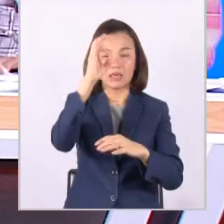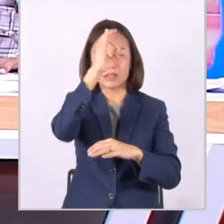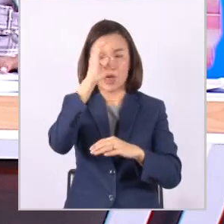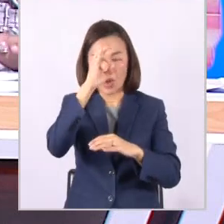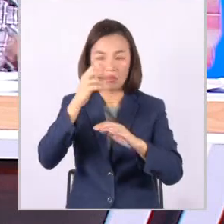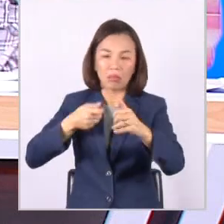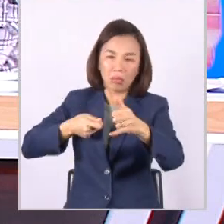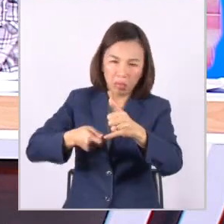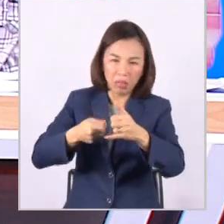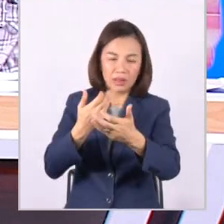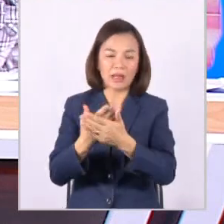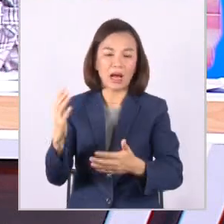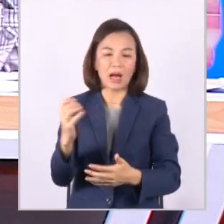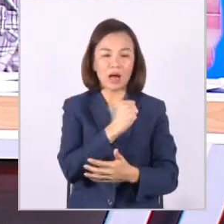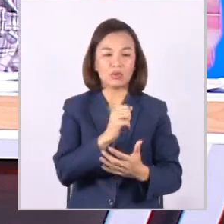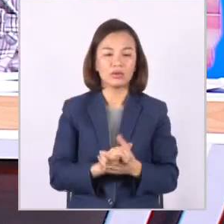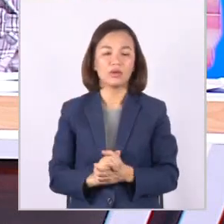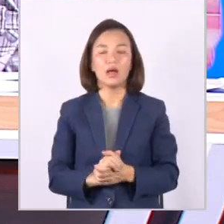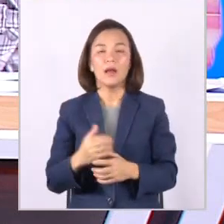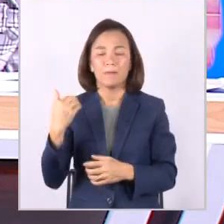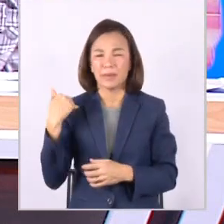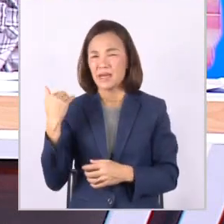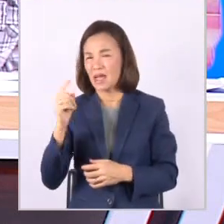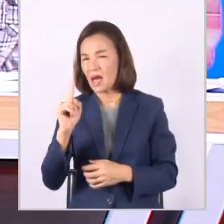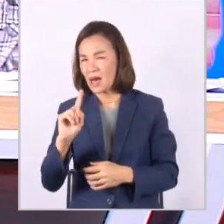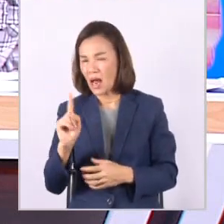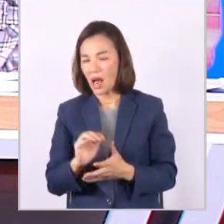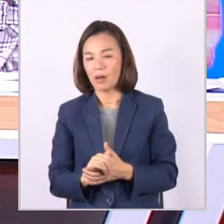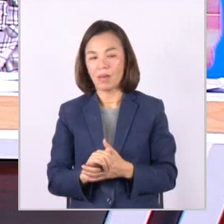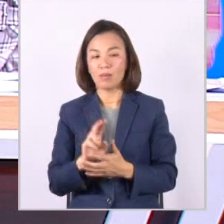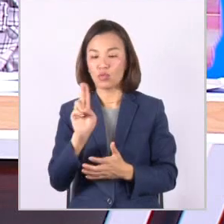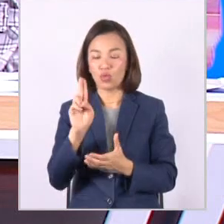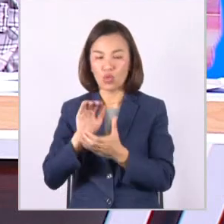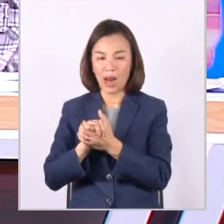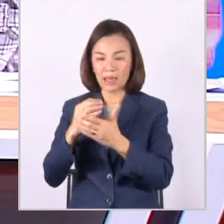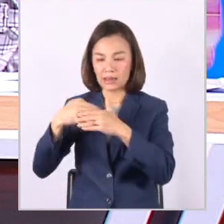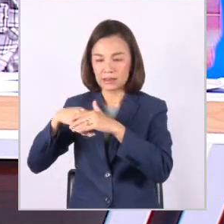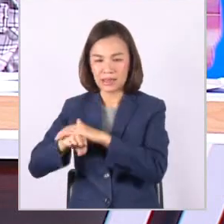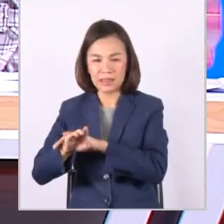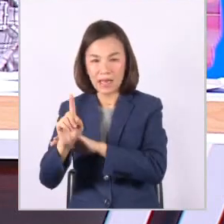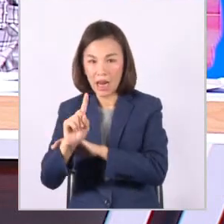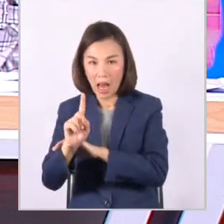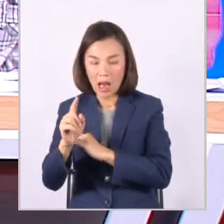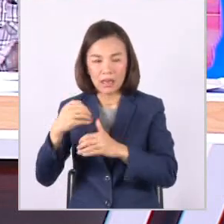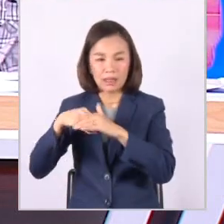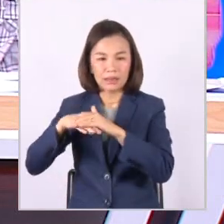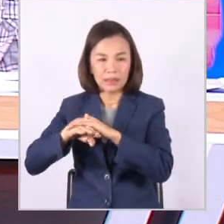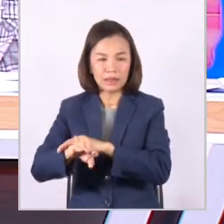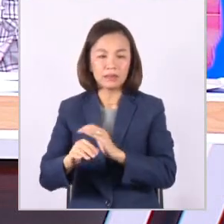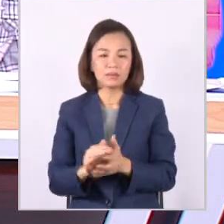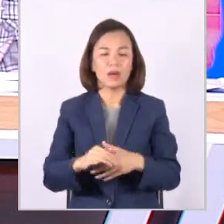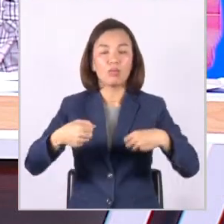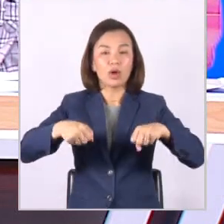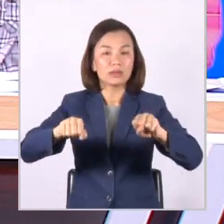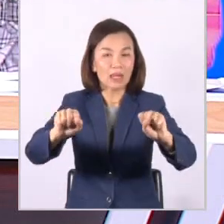ส่วนเรื่องนี้เป็นคู่รักหนีด่านคุณผู้ชมคะเดี๋ยวฟังนะว่าวิธีการหนีของเขานี่สุดล่าฟ้าเขียวเลยตอนแรกเนี่ย